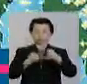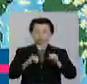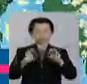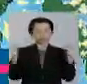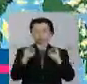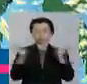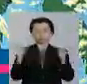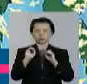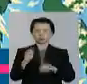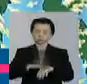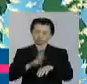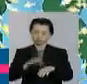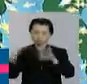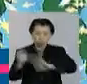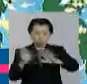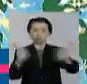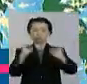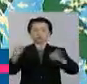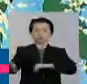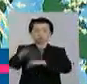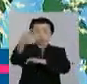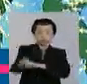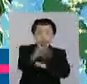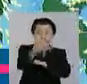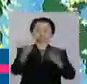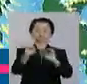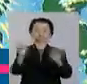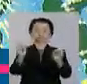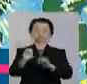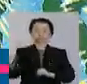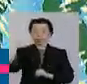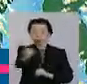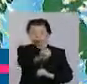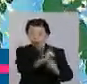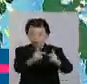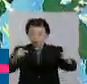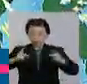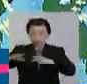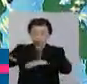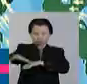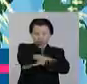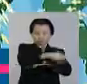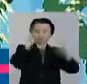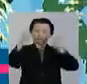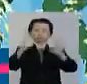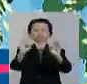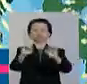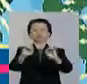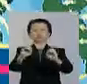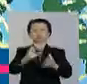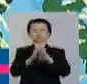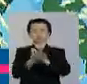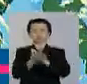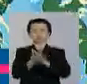mengeluarkan sebarang amaran angin kencang dan juga laut bergelora buat masa ini untuk mana-mana kawasan perairan di rantau negara kita. Menerusi